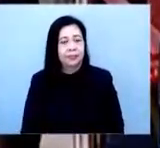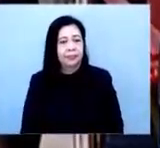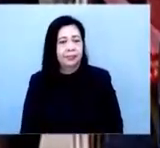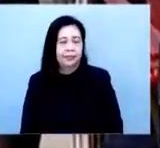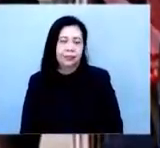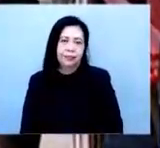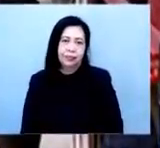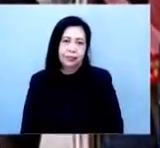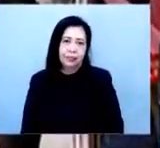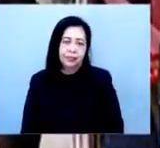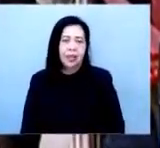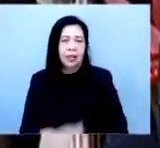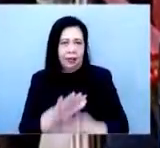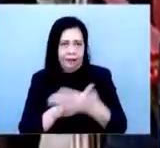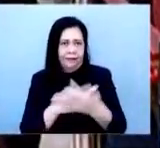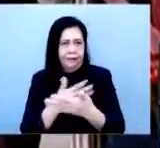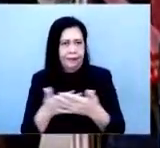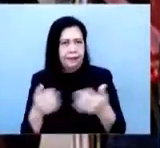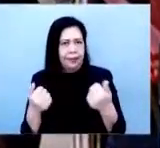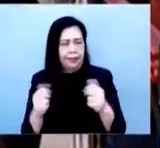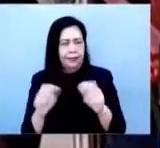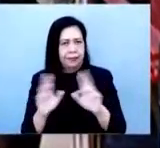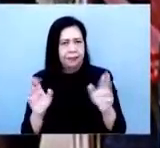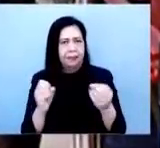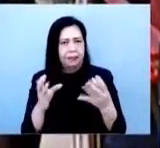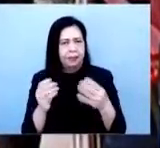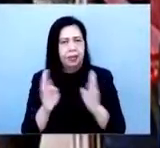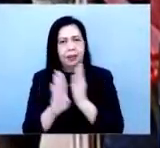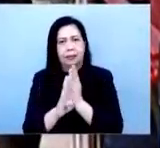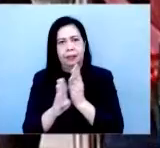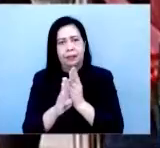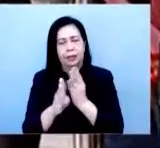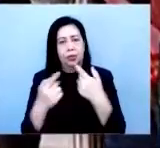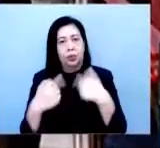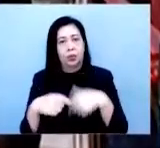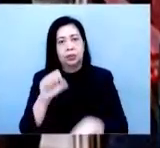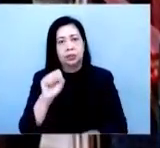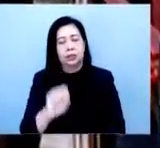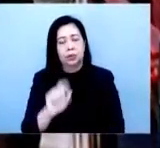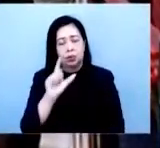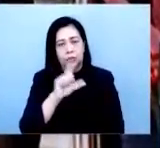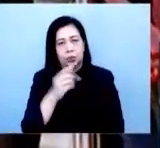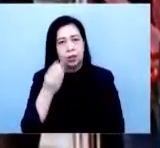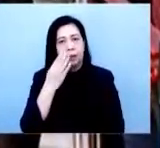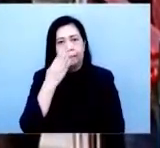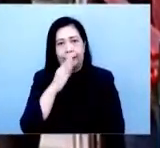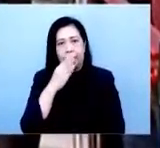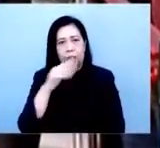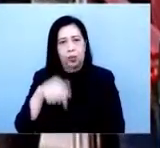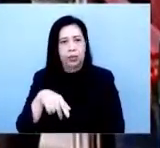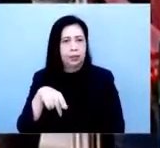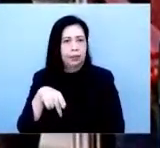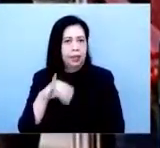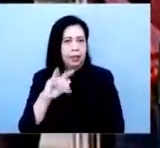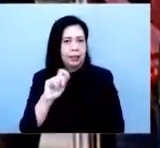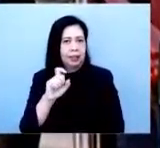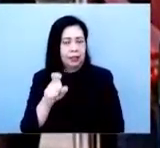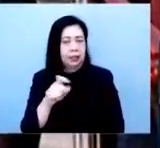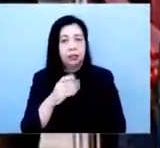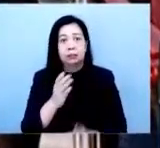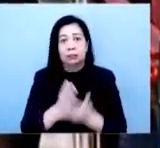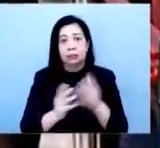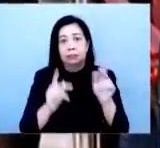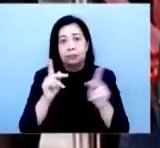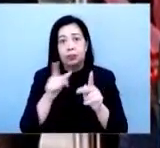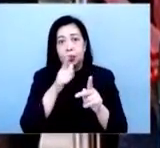Vicky, on schedule at marami pa rin nga ang mga bus na pa Southern Luzon at Bicol Region dito sa PTEX. Yung mga kapatid natin